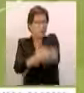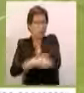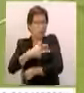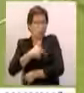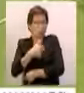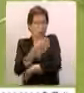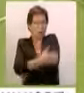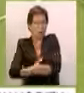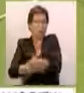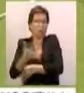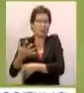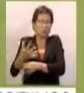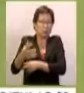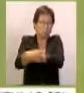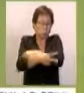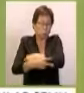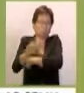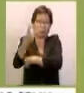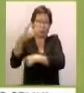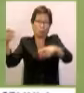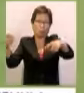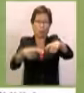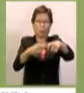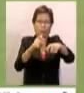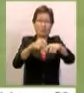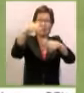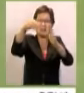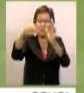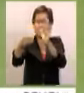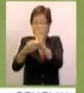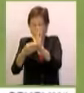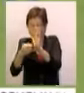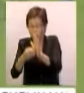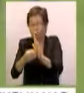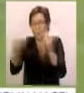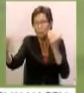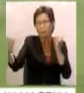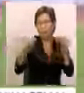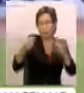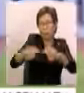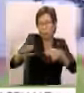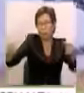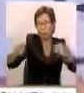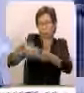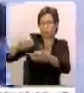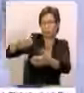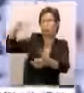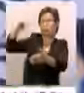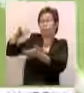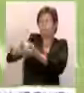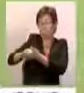yang berjaya mencuri 2 gol di stadium ini berbanding 4 lawan Thailand sebelum ini.